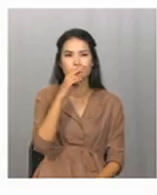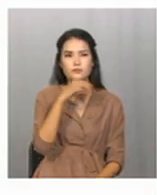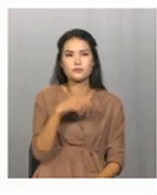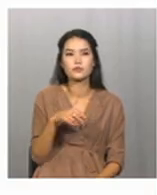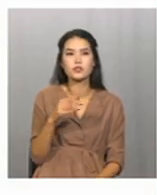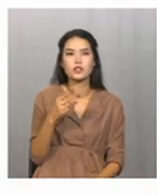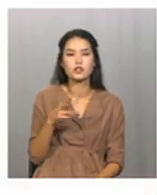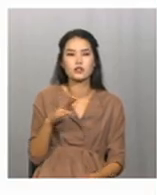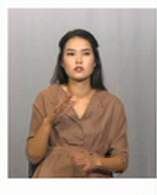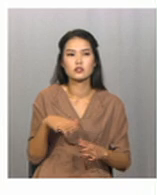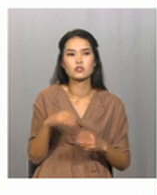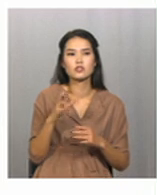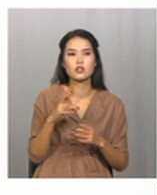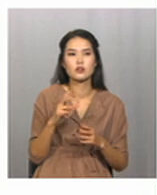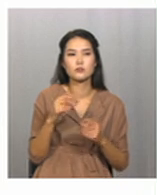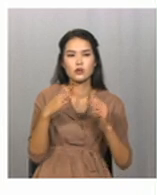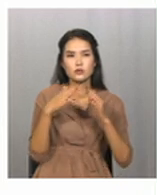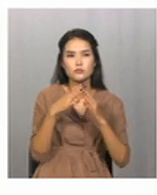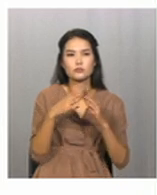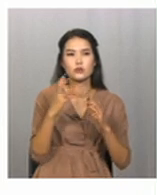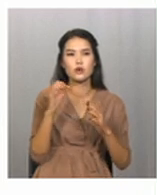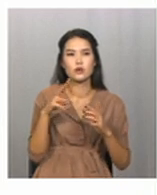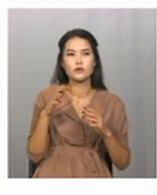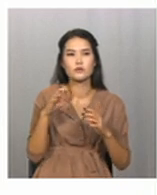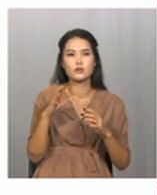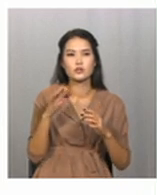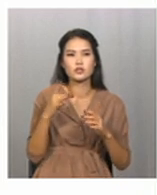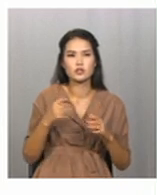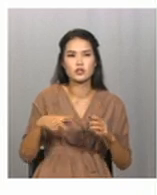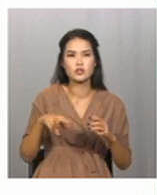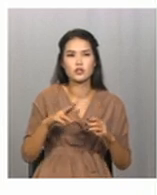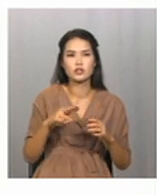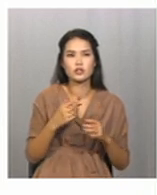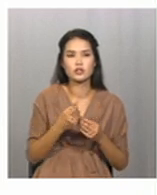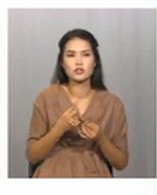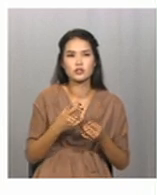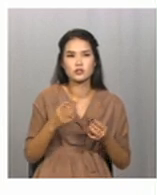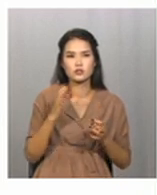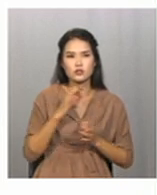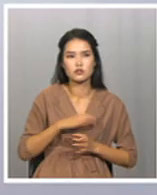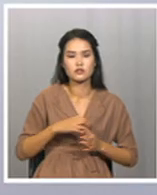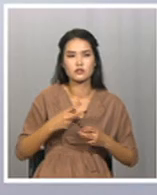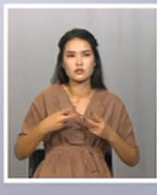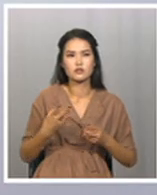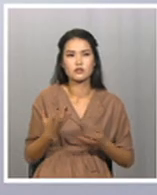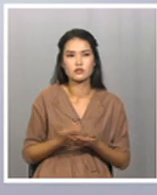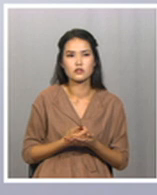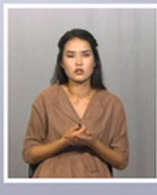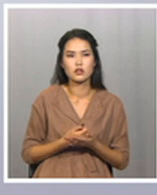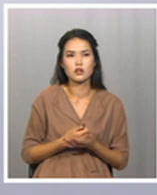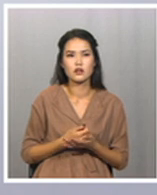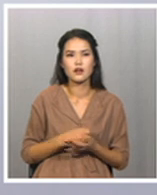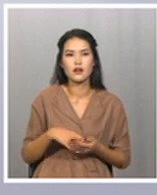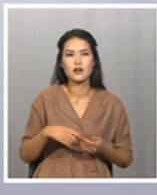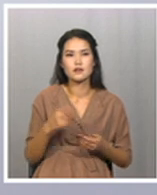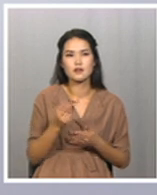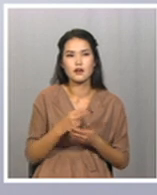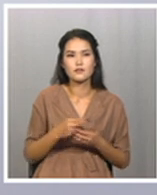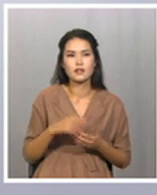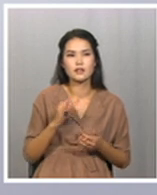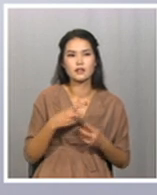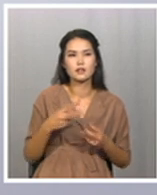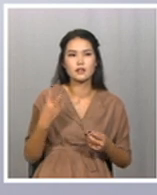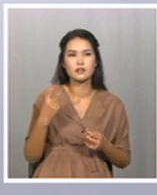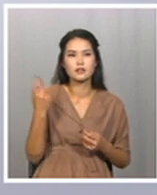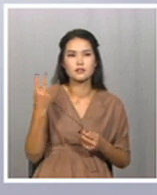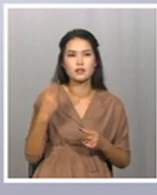жазу үшін жанаманың бұрыштық коэффициентін, яғни -1 бөлінген жанаманың бұрыштық коэффициенті ретінде аламыз. Графикте y тең x квадрат